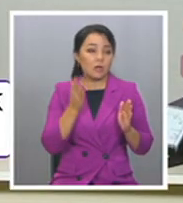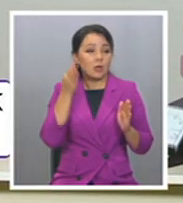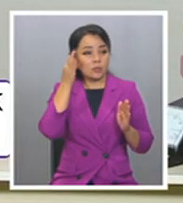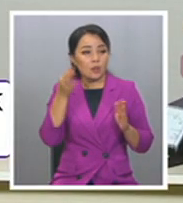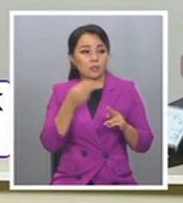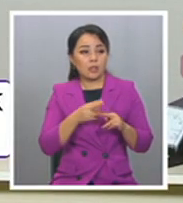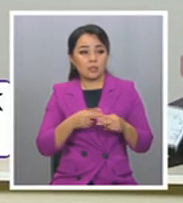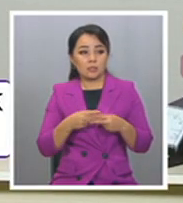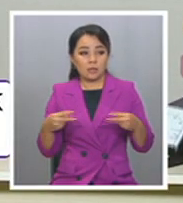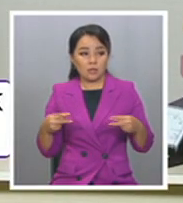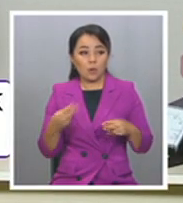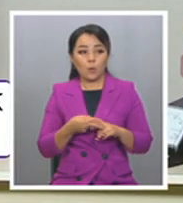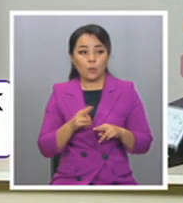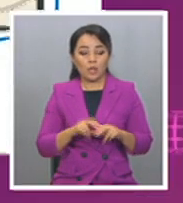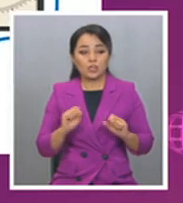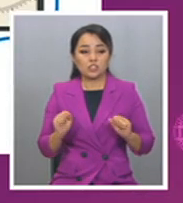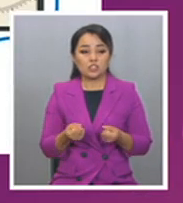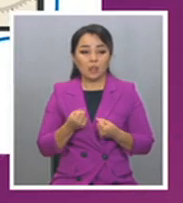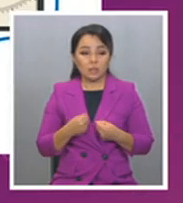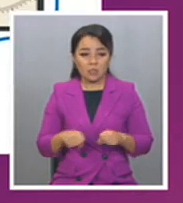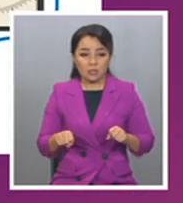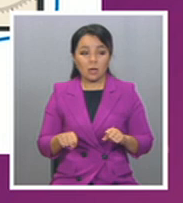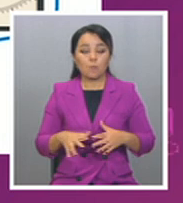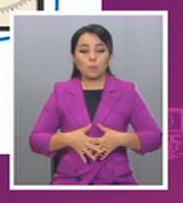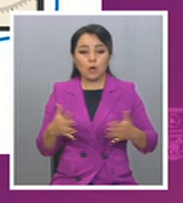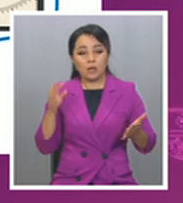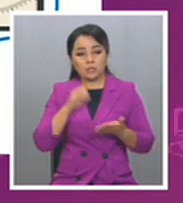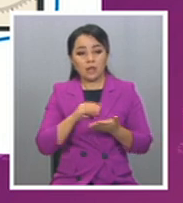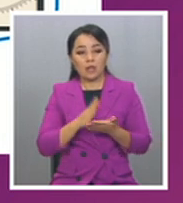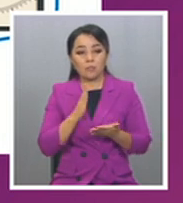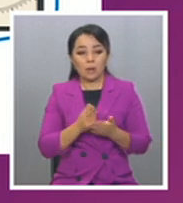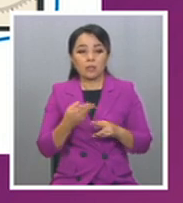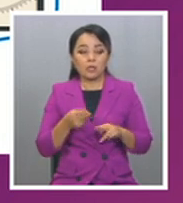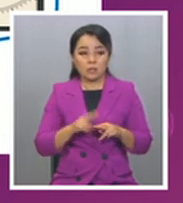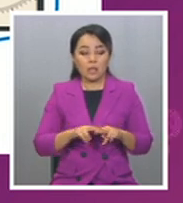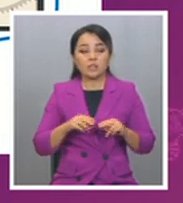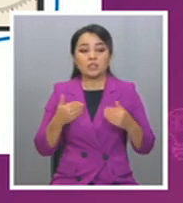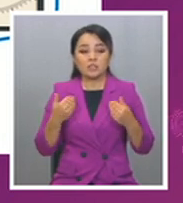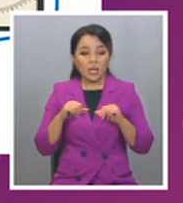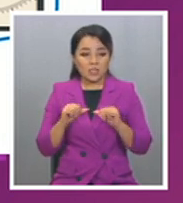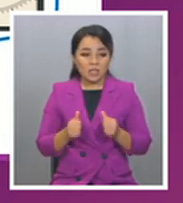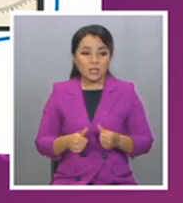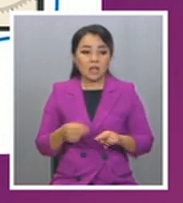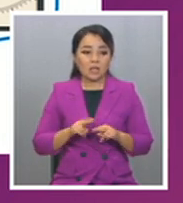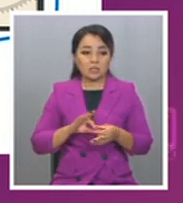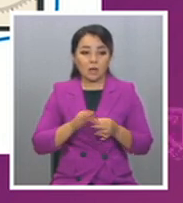кезде оның жылдамдығы максимум мәнге ие болады. Яғни дененің кинетикалық